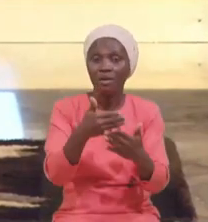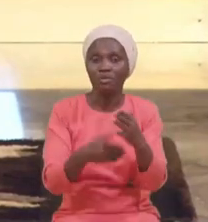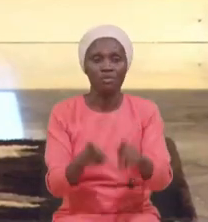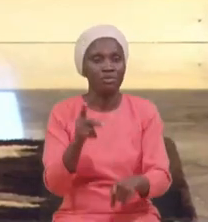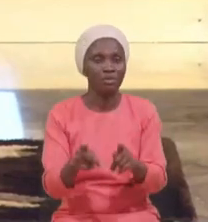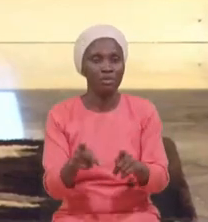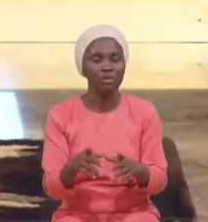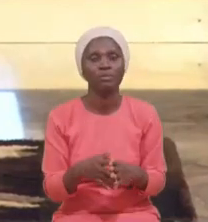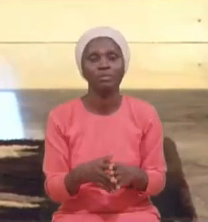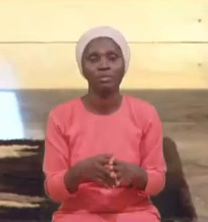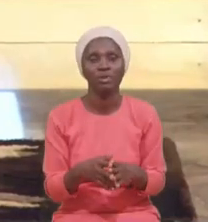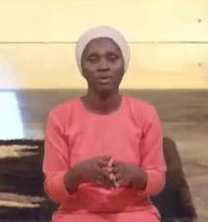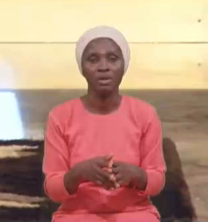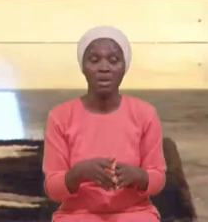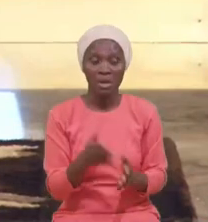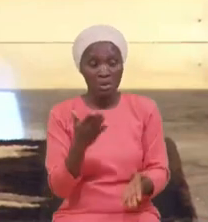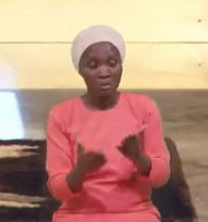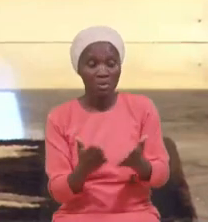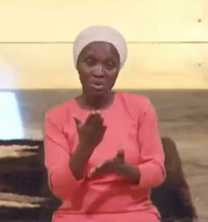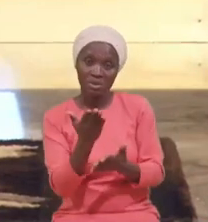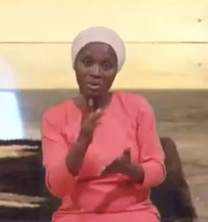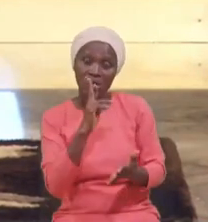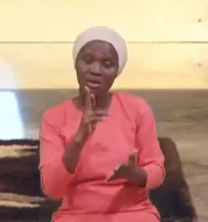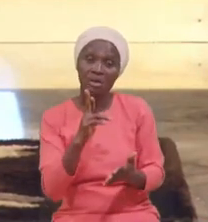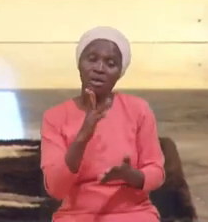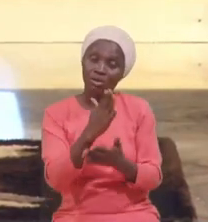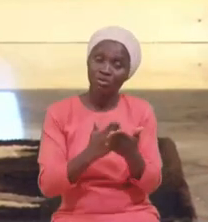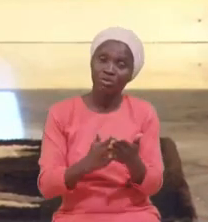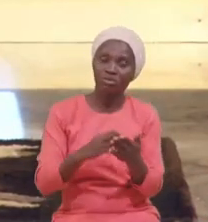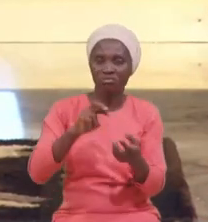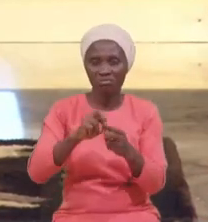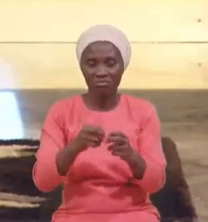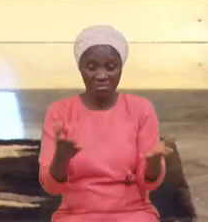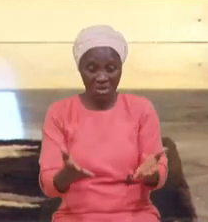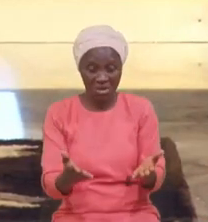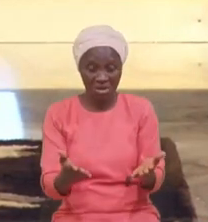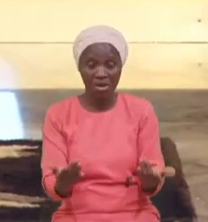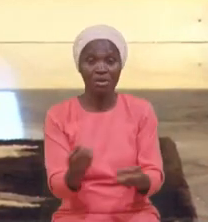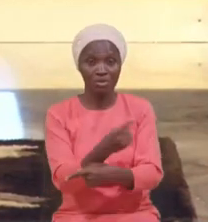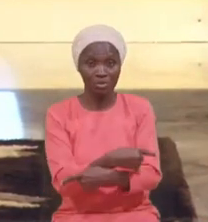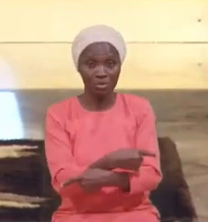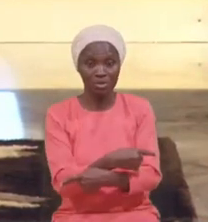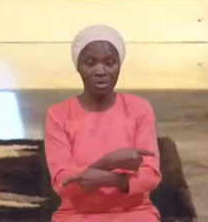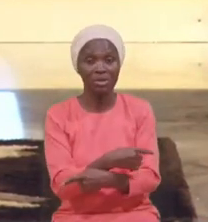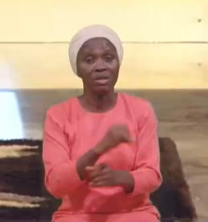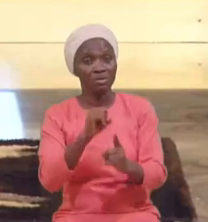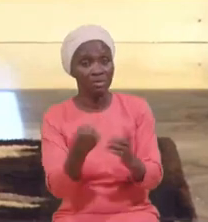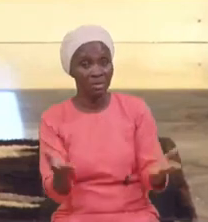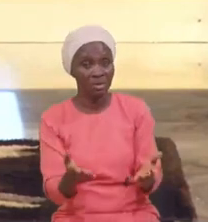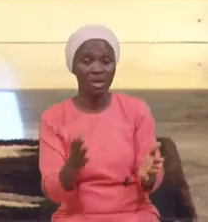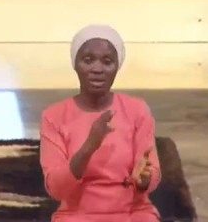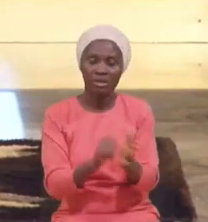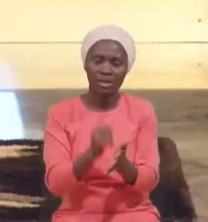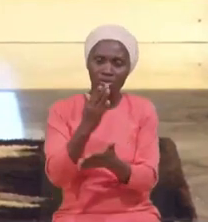devant les gens. Il peut se trouver de situation ici, quelqu'un a entendu la parole de Dieu et il est parmi